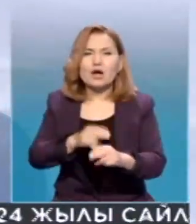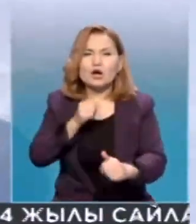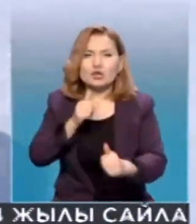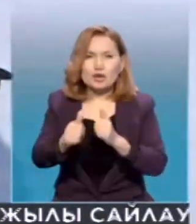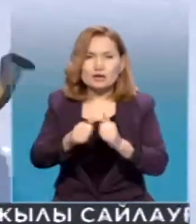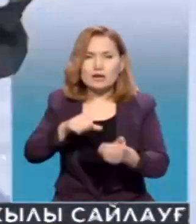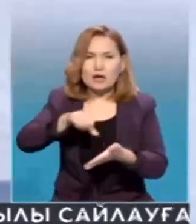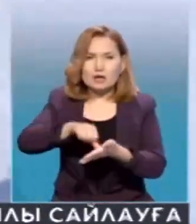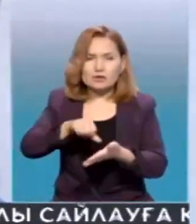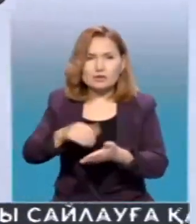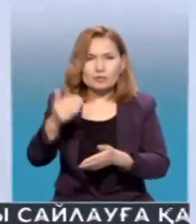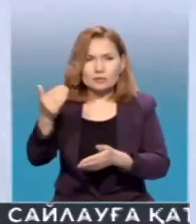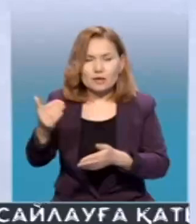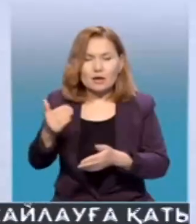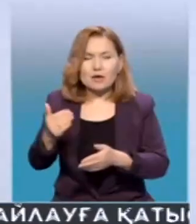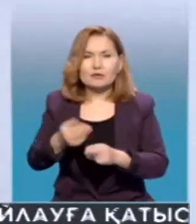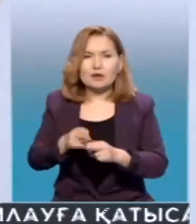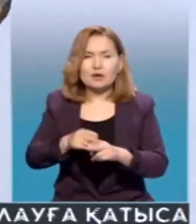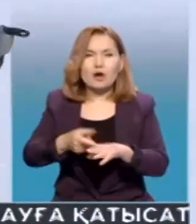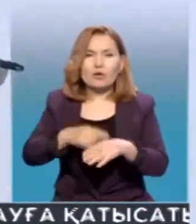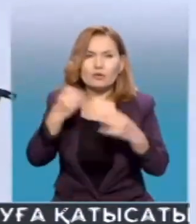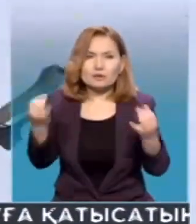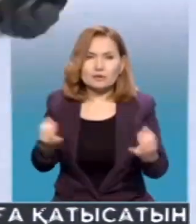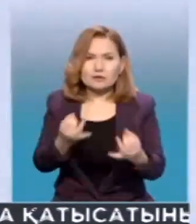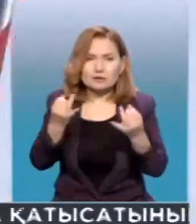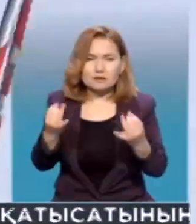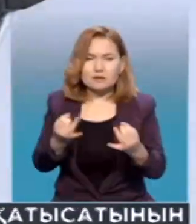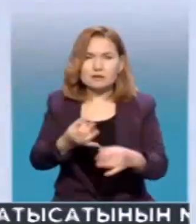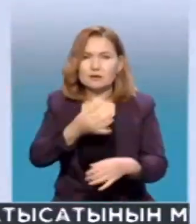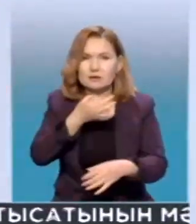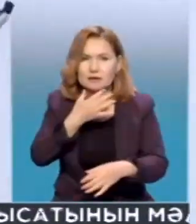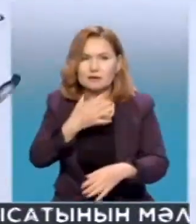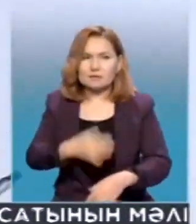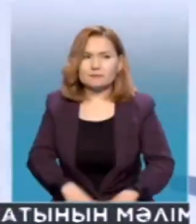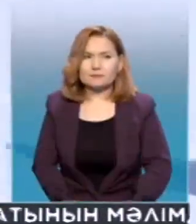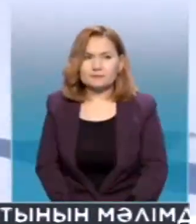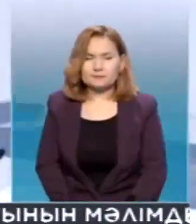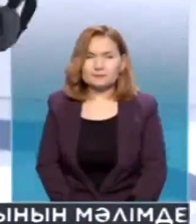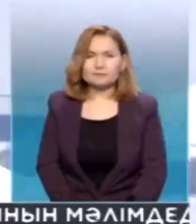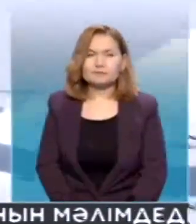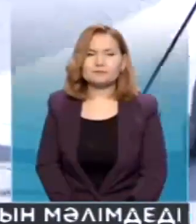отыр. Қысың қызық осы емес пе? Кеттік.